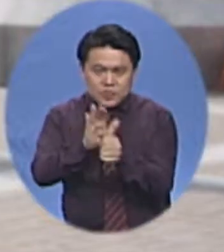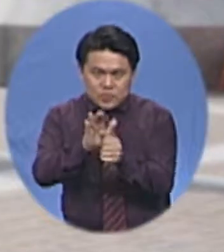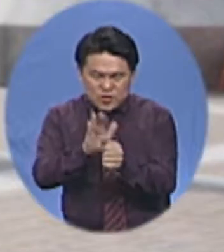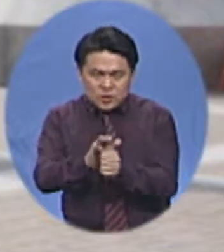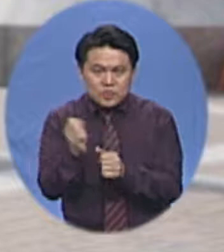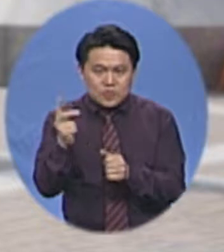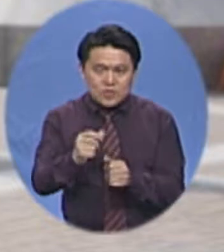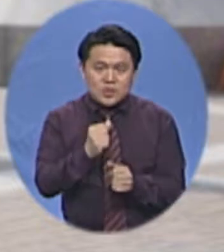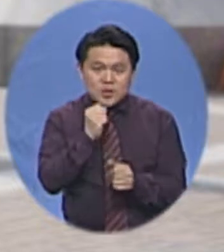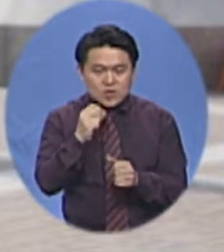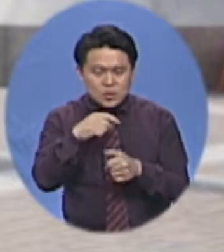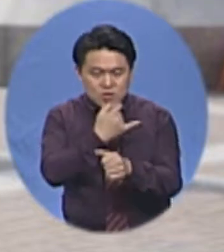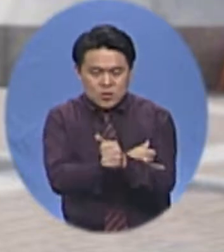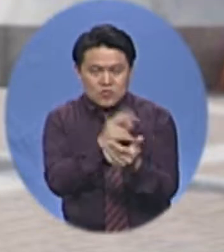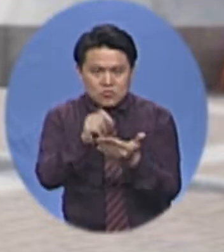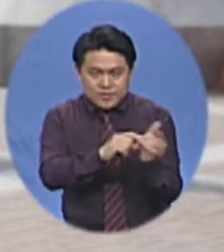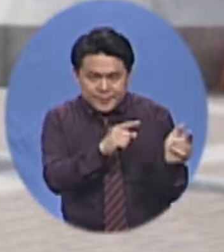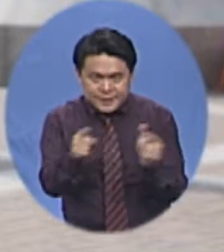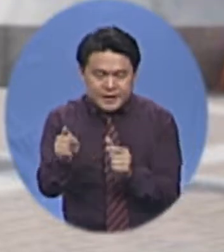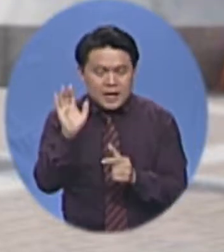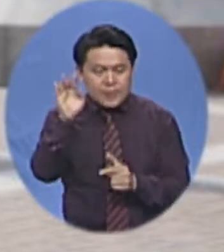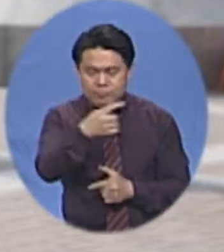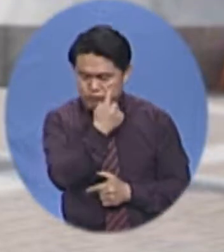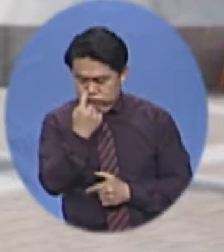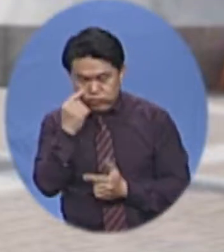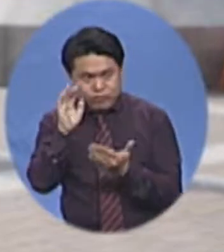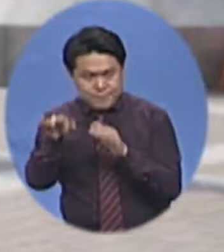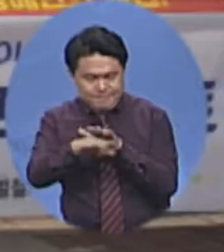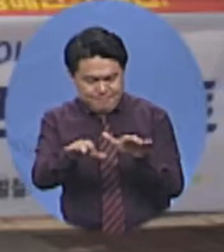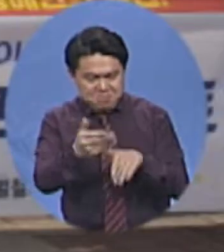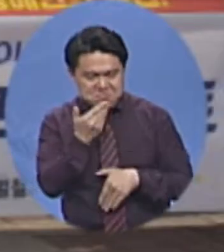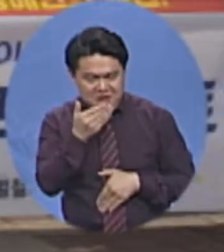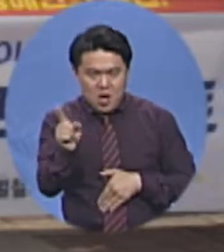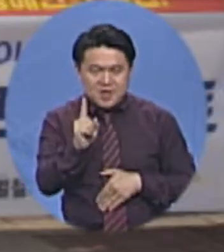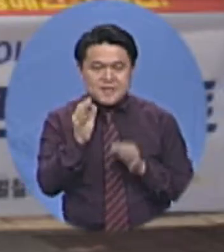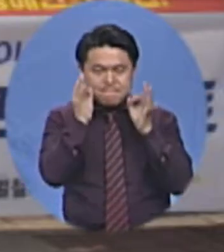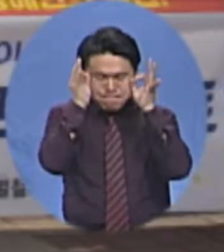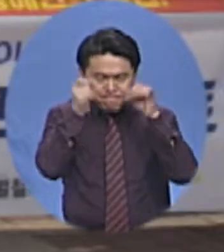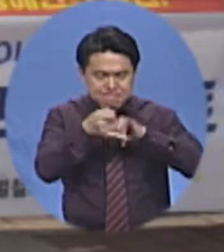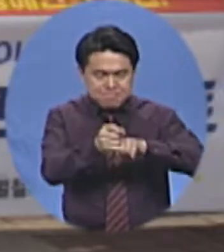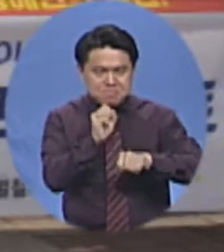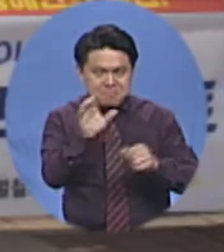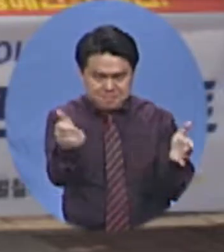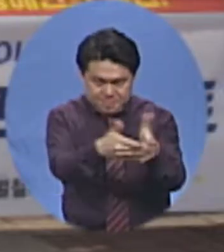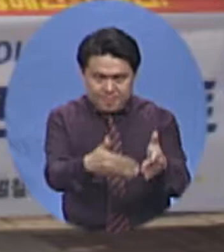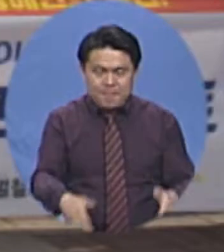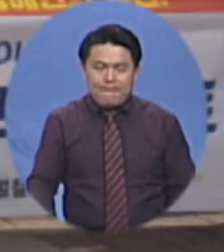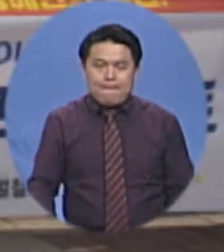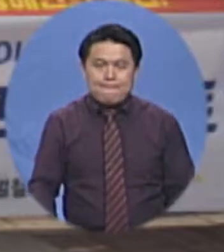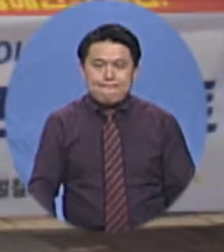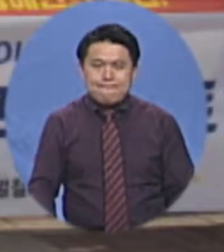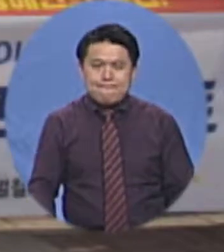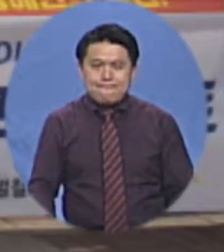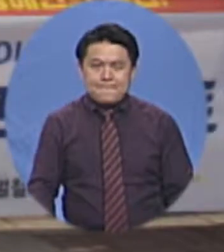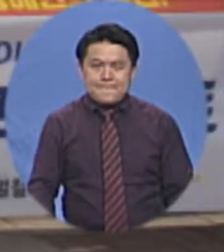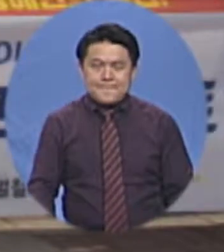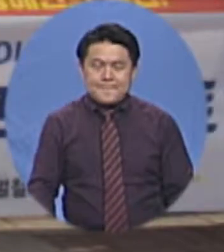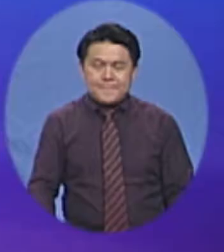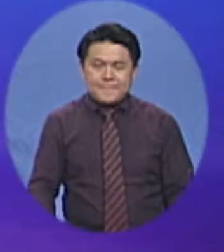노숙인 인권 문제 등에 대해 충분히 검토 후 잘 해결될 수 있도록 최선을 다하겠다고 답했습니다.